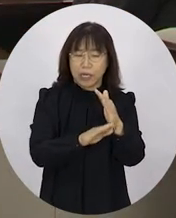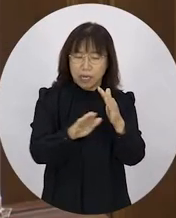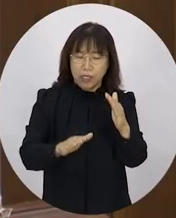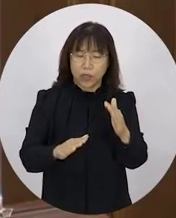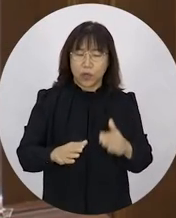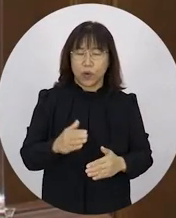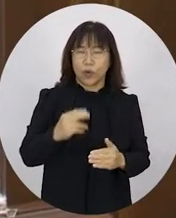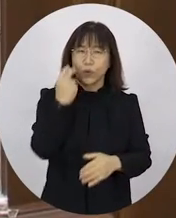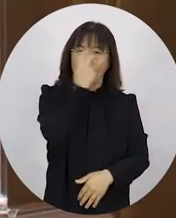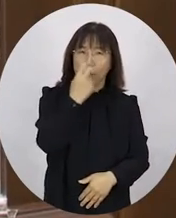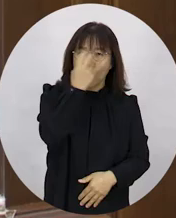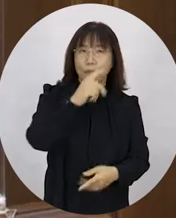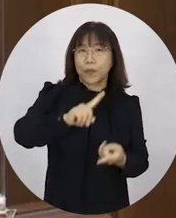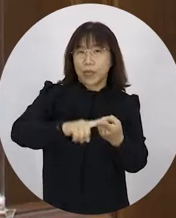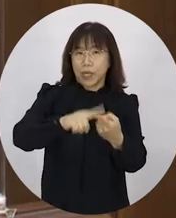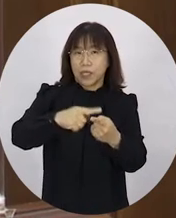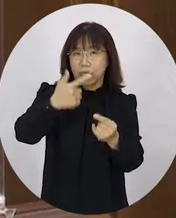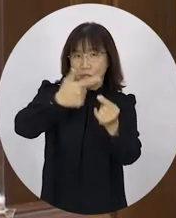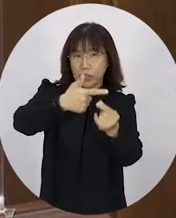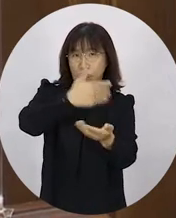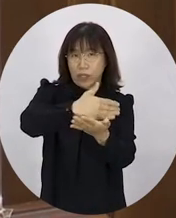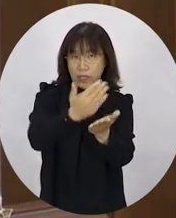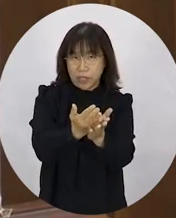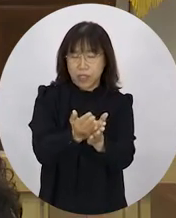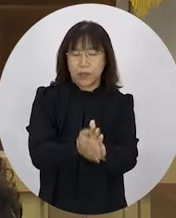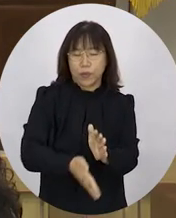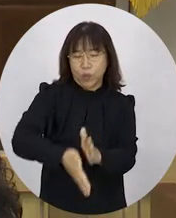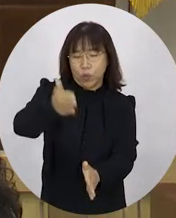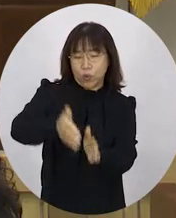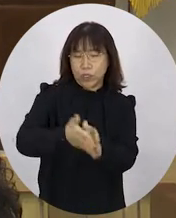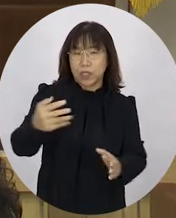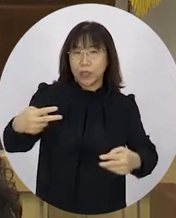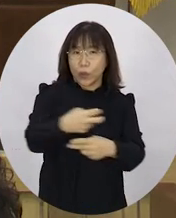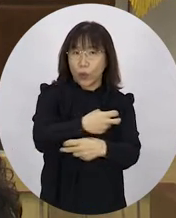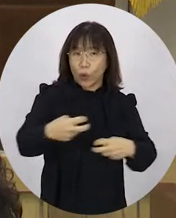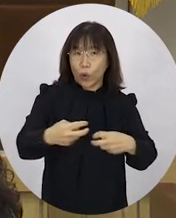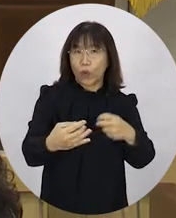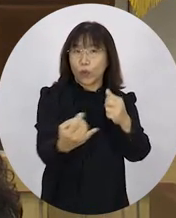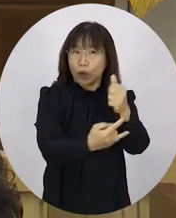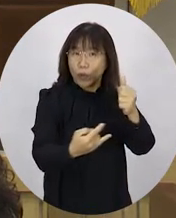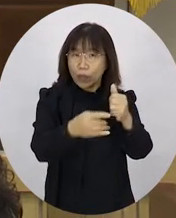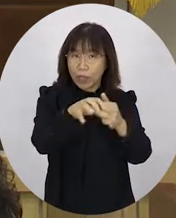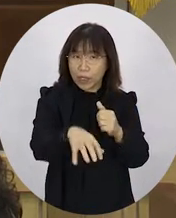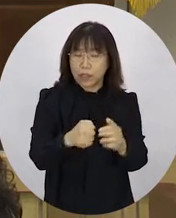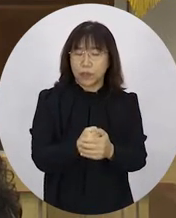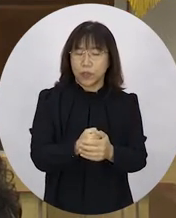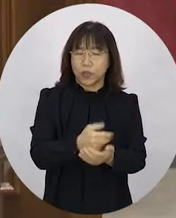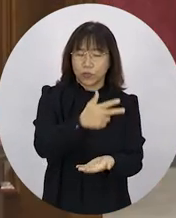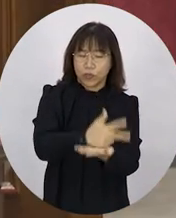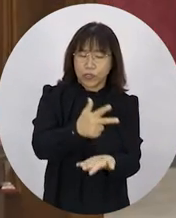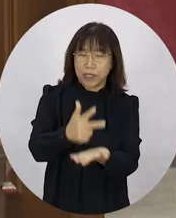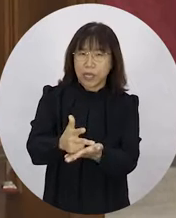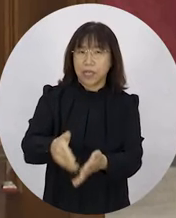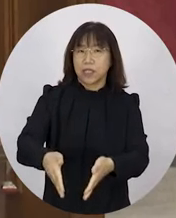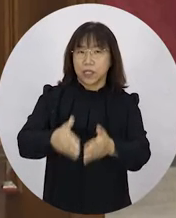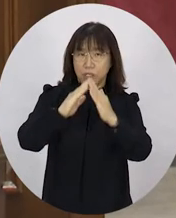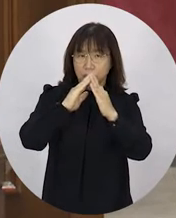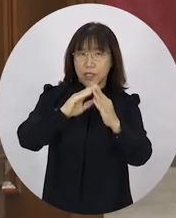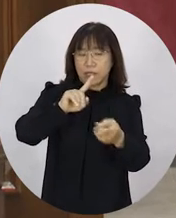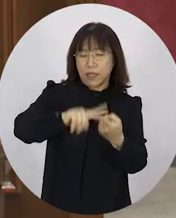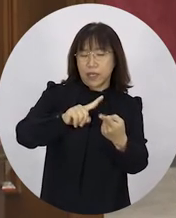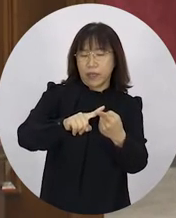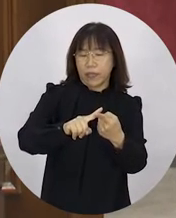지원에 관한 조례안 등 6건의 안건이 처리됐으며 도시교통위원회에서는 서울특별시 강서구 주차장